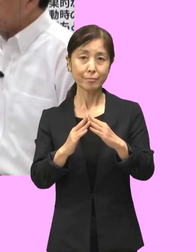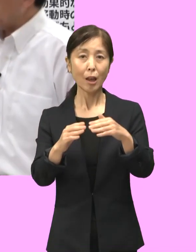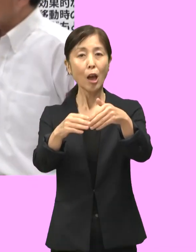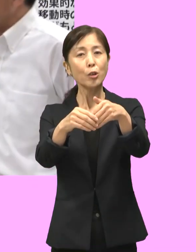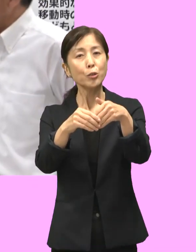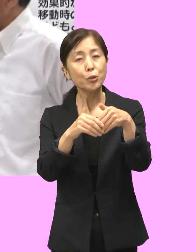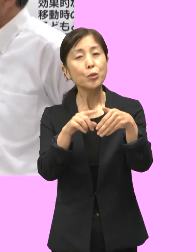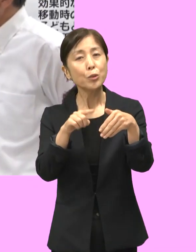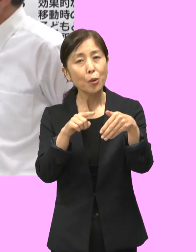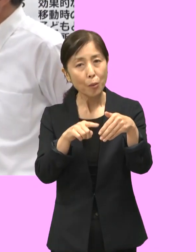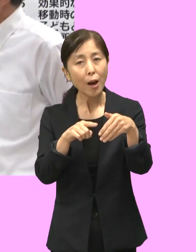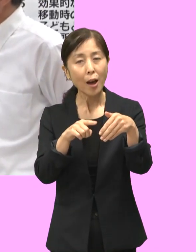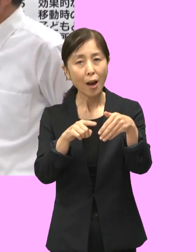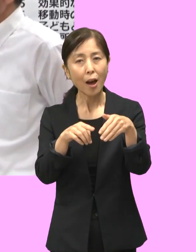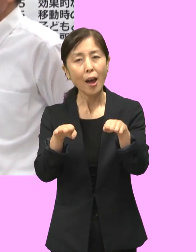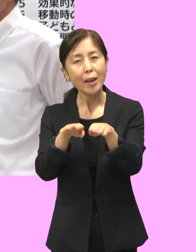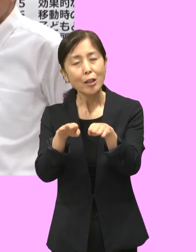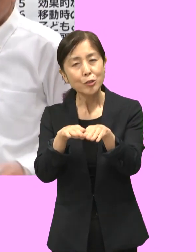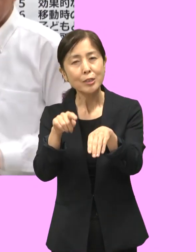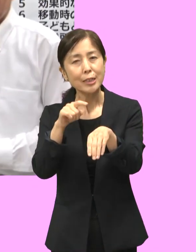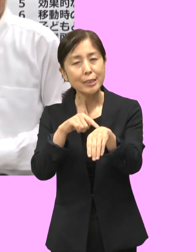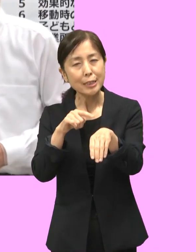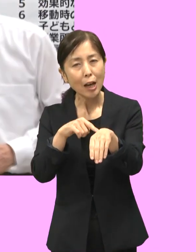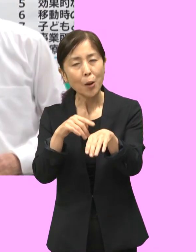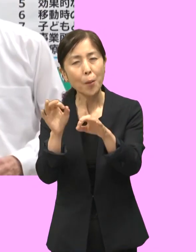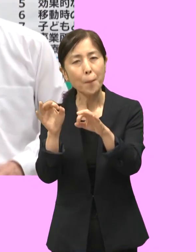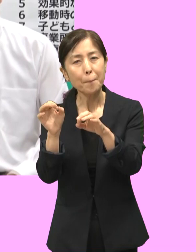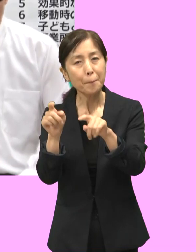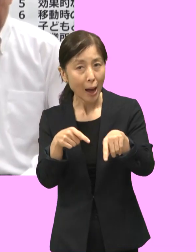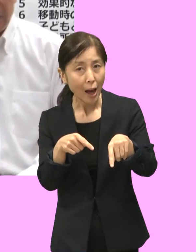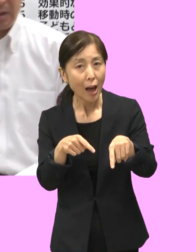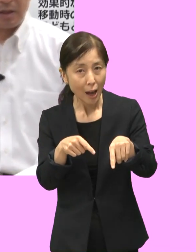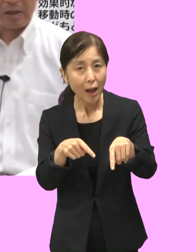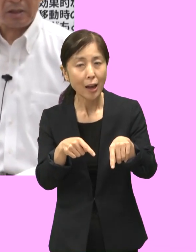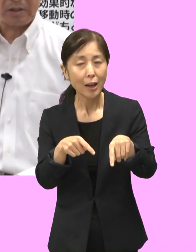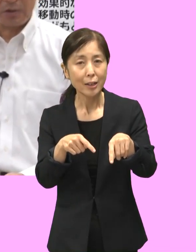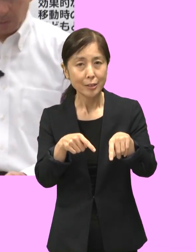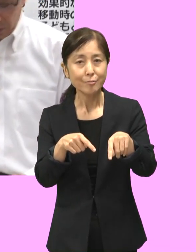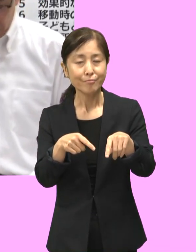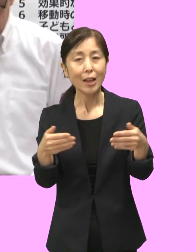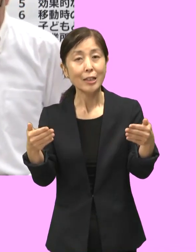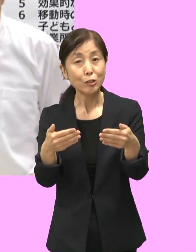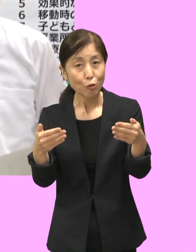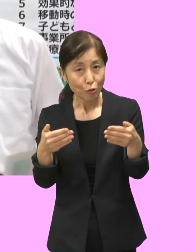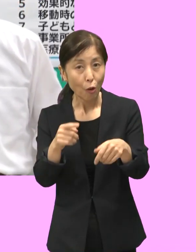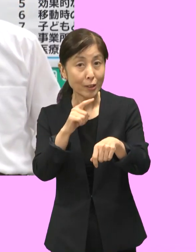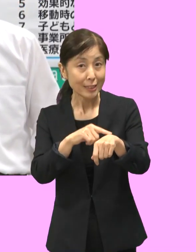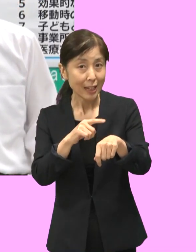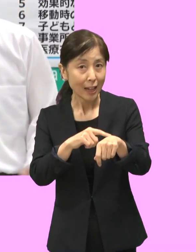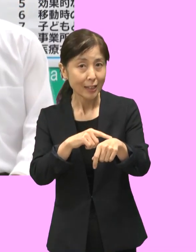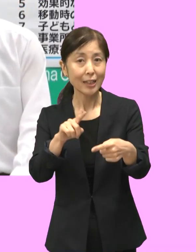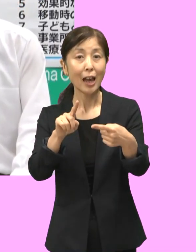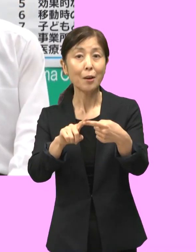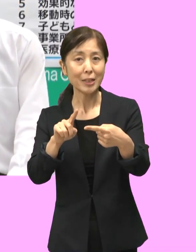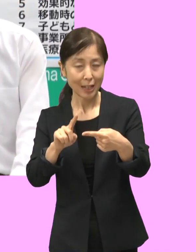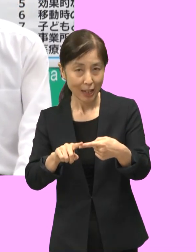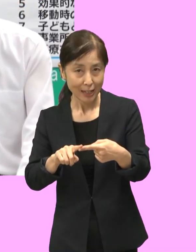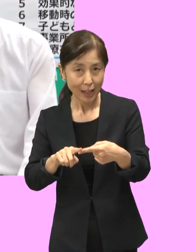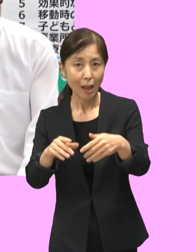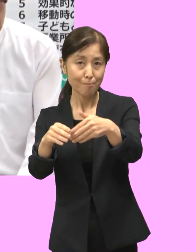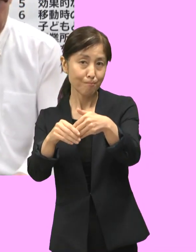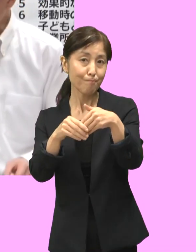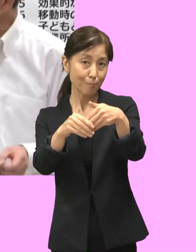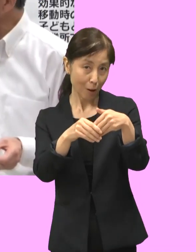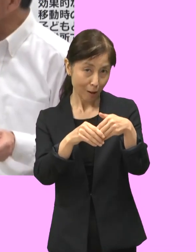休業はその場合、休業時間を減じるということで、やはり、仕事時間に合わせた休業支